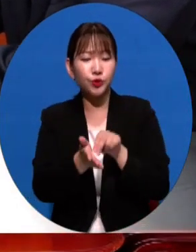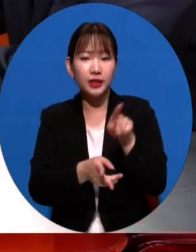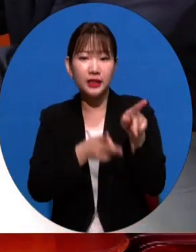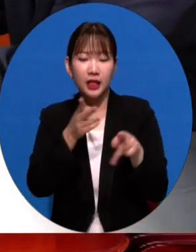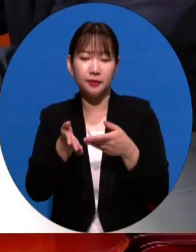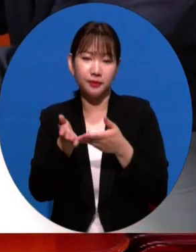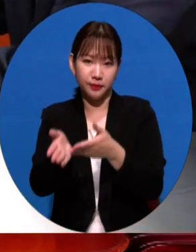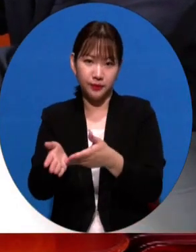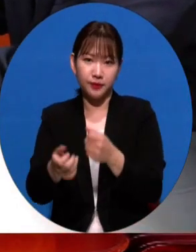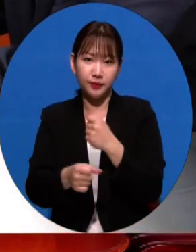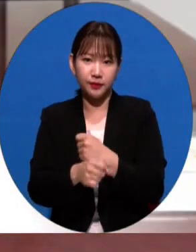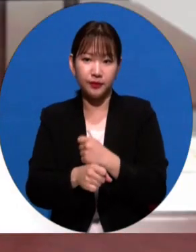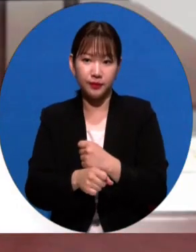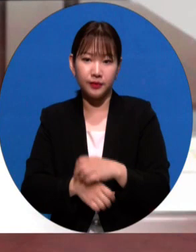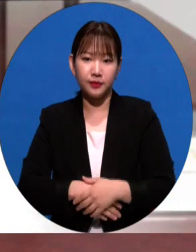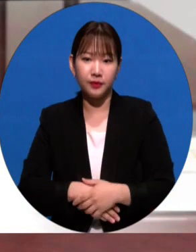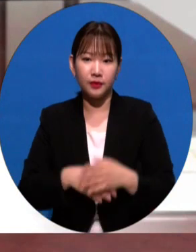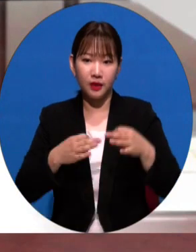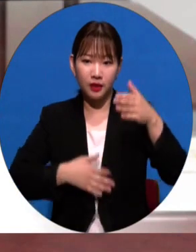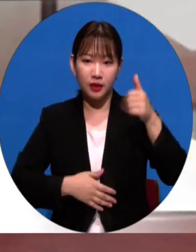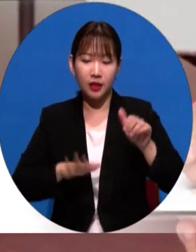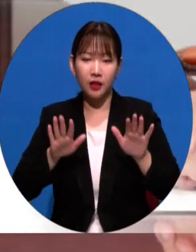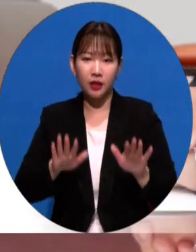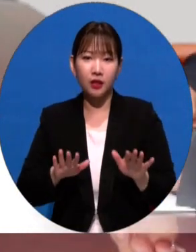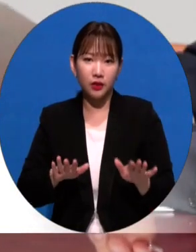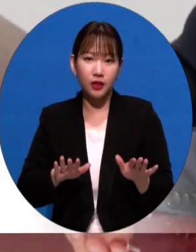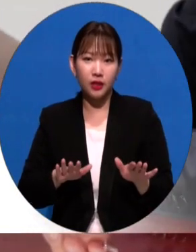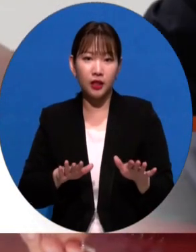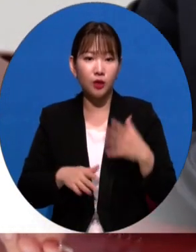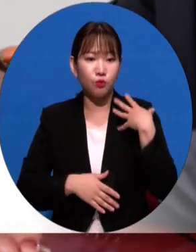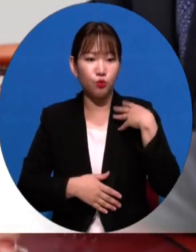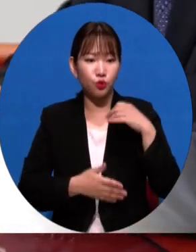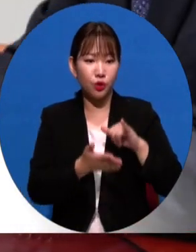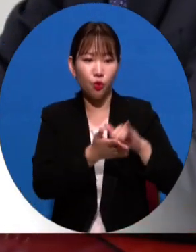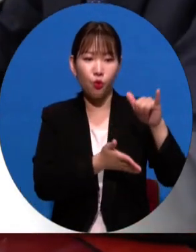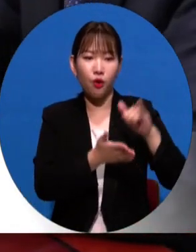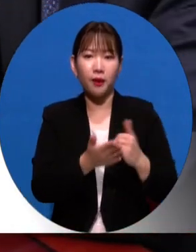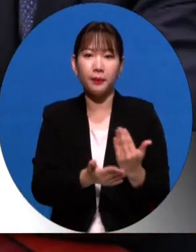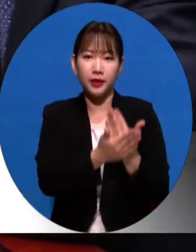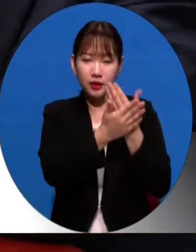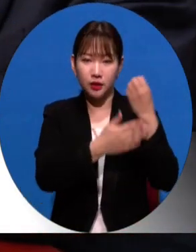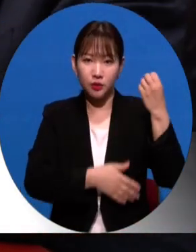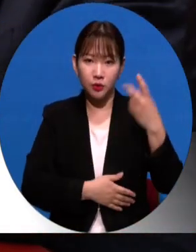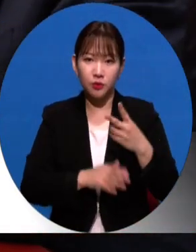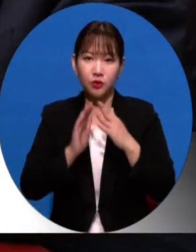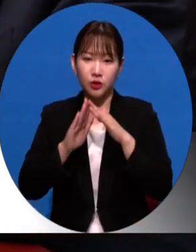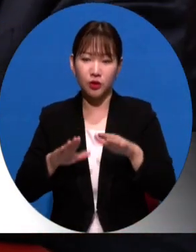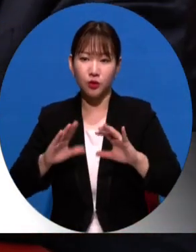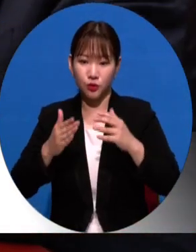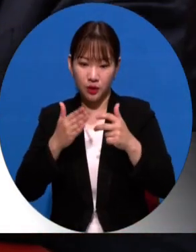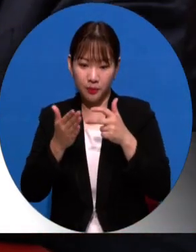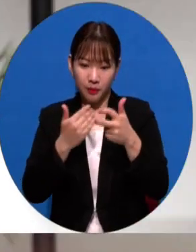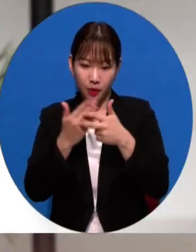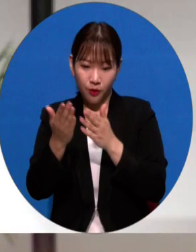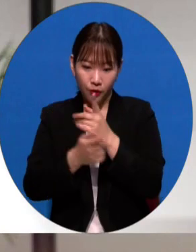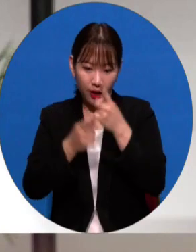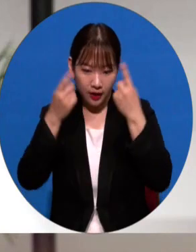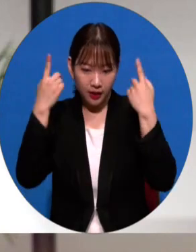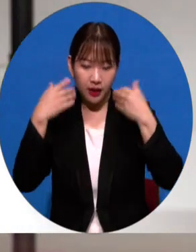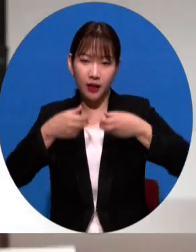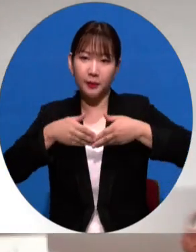사업들을 건의했습니다. 김 지사는 이 자리에서 무안국제공항 활성화와 전남국립의과대학